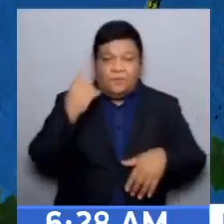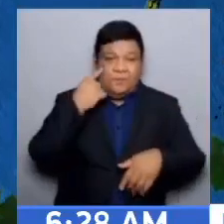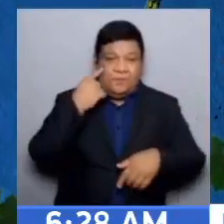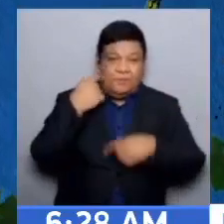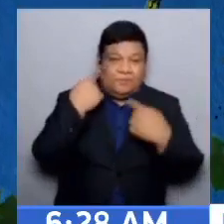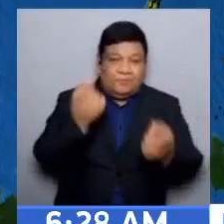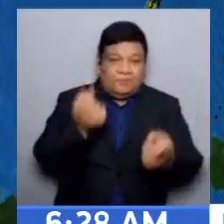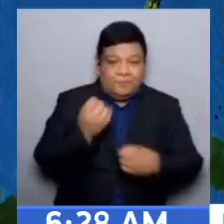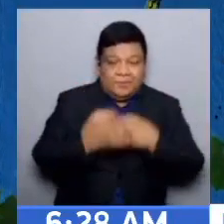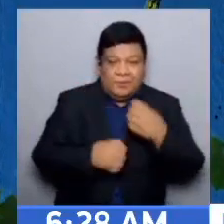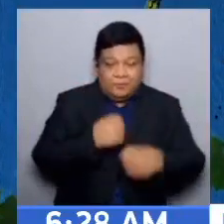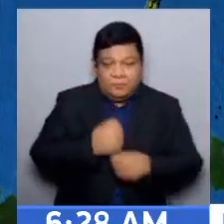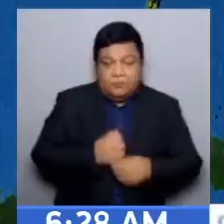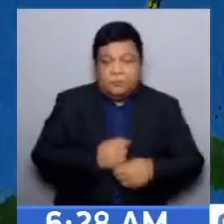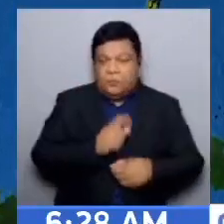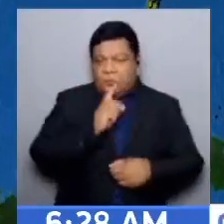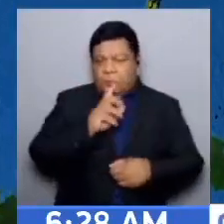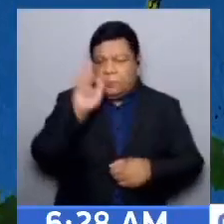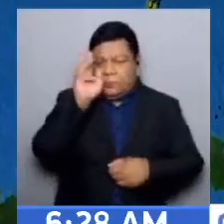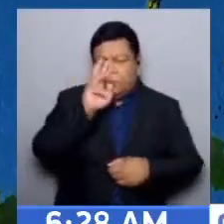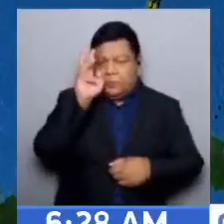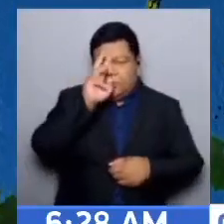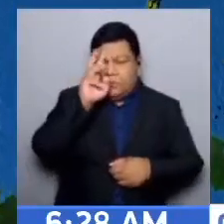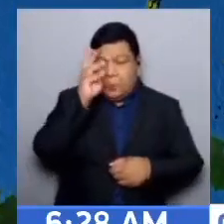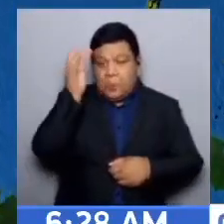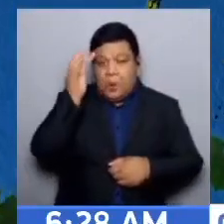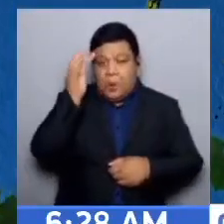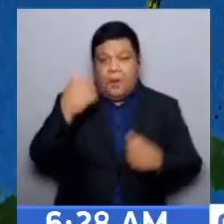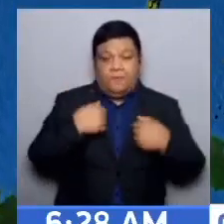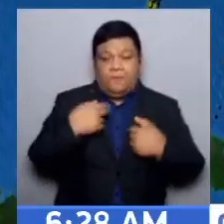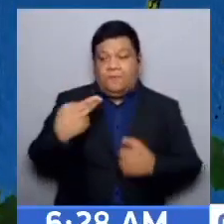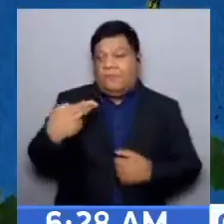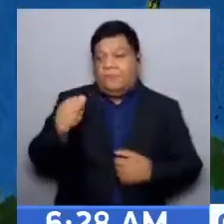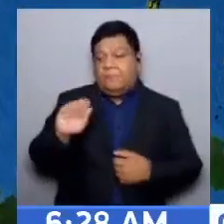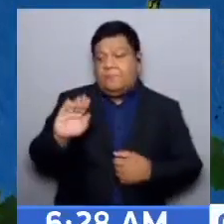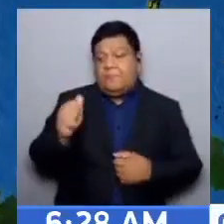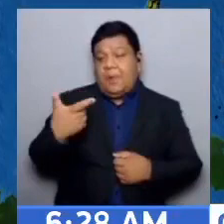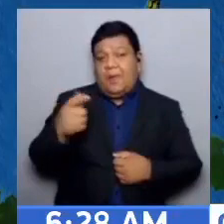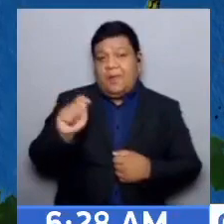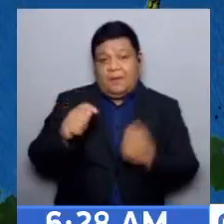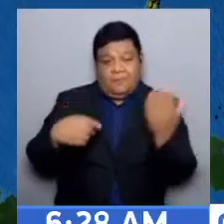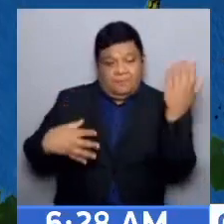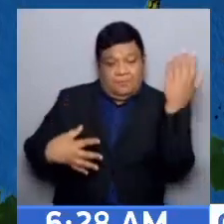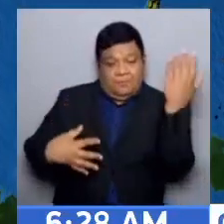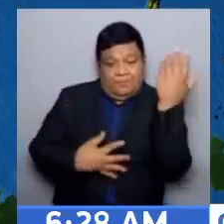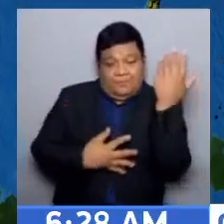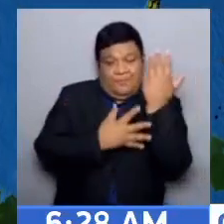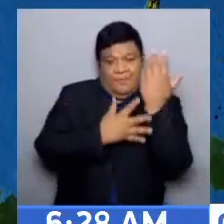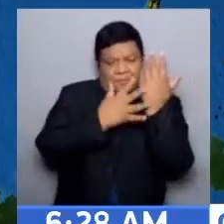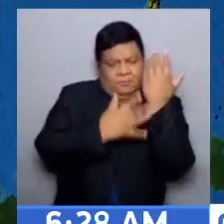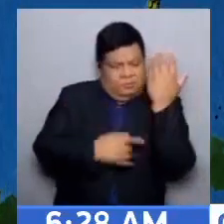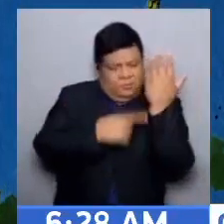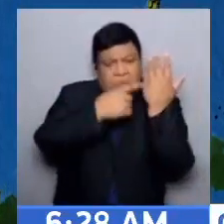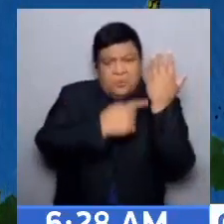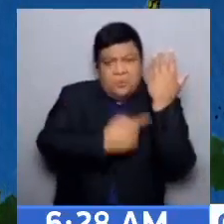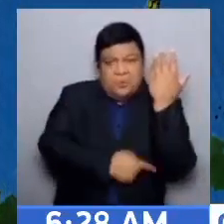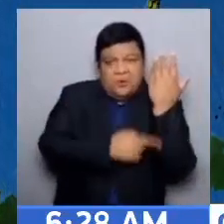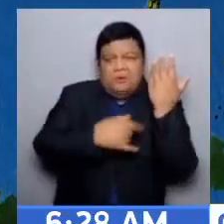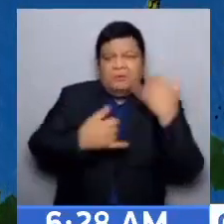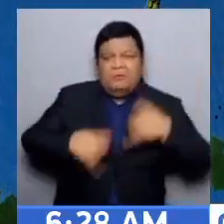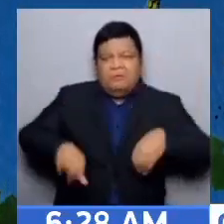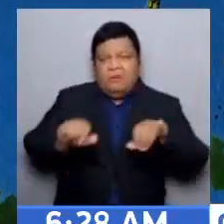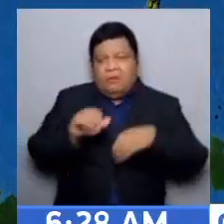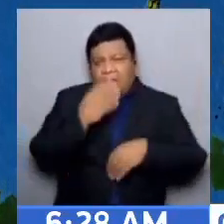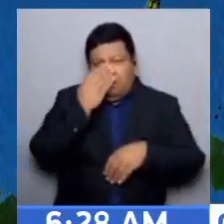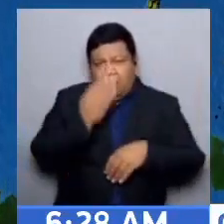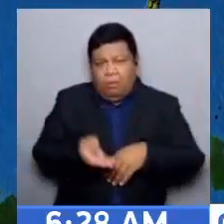yung mga apektado ng southwest monsoon o hangin habagat, yan yung mga lugar na mababa yung ulan. Ha? Kahit po nakikita natin na may mga